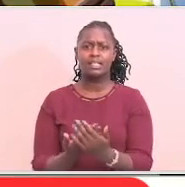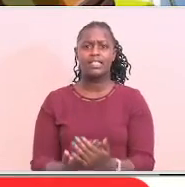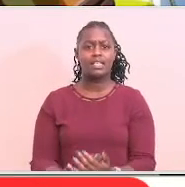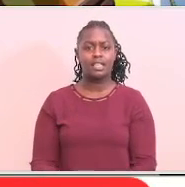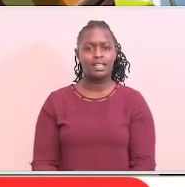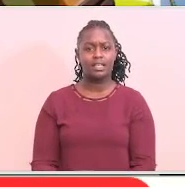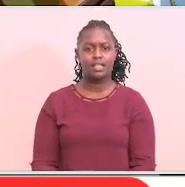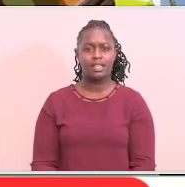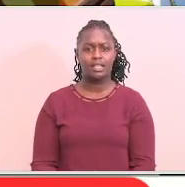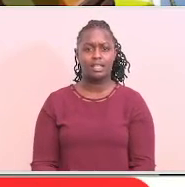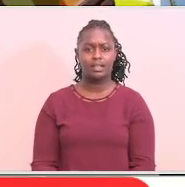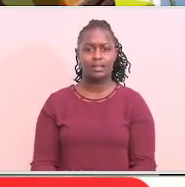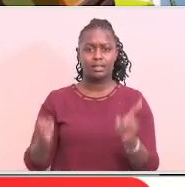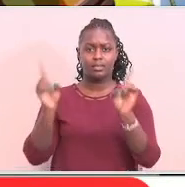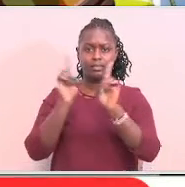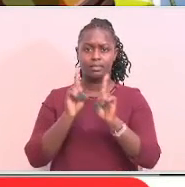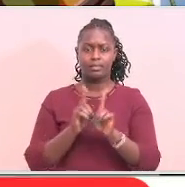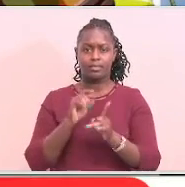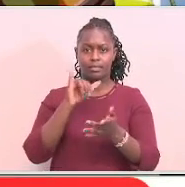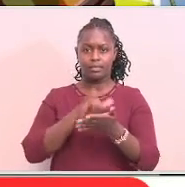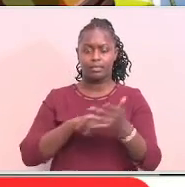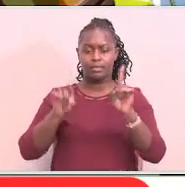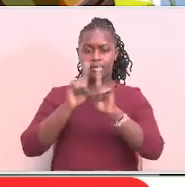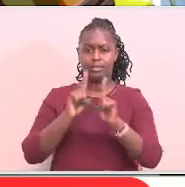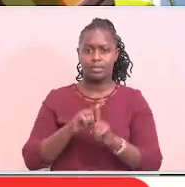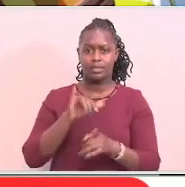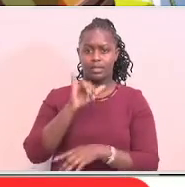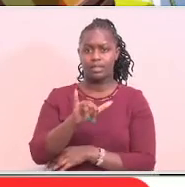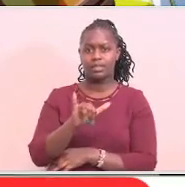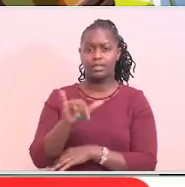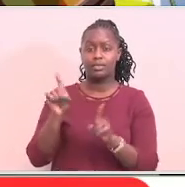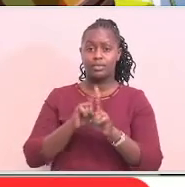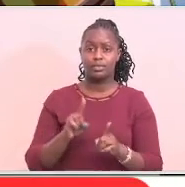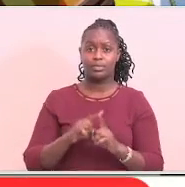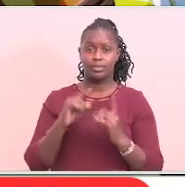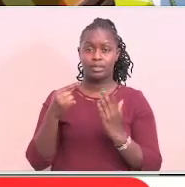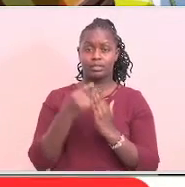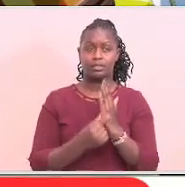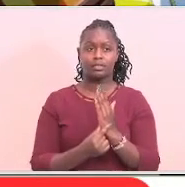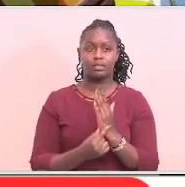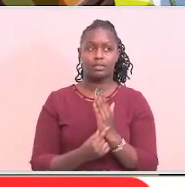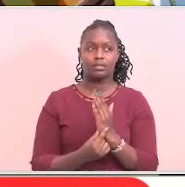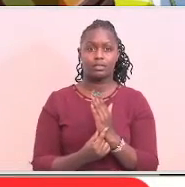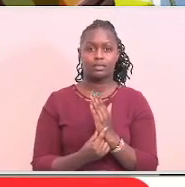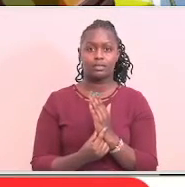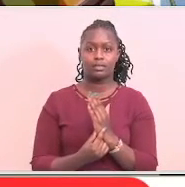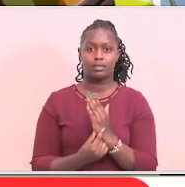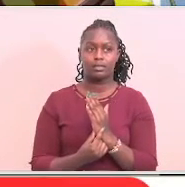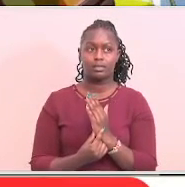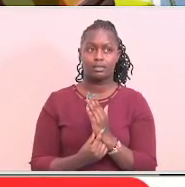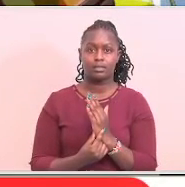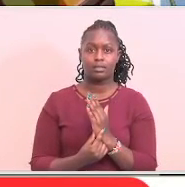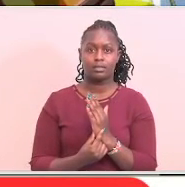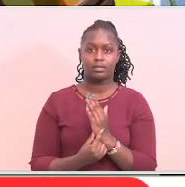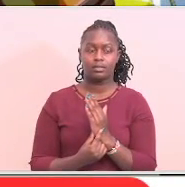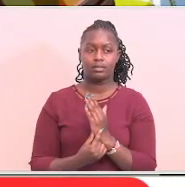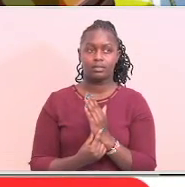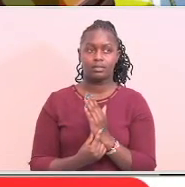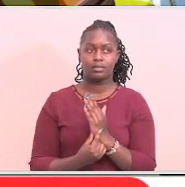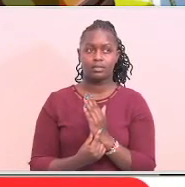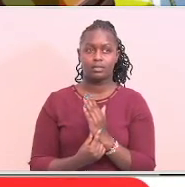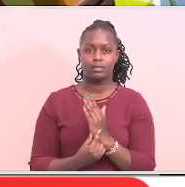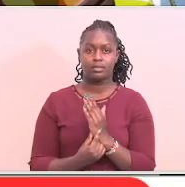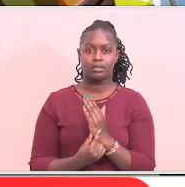kuwa sheria hiyo ni kinyume na kipengee cha 10 na kipengee cha 201 ya katiba ya Kenya kwa kupendekeza kutozwa